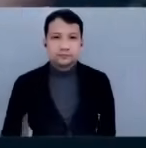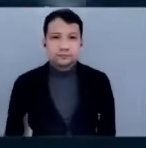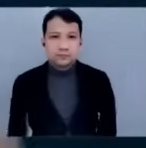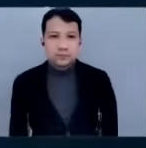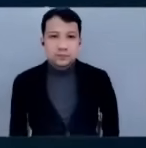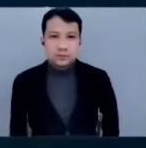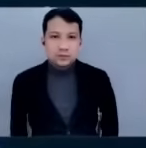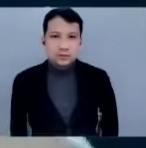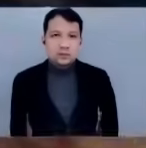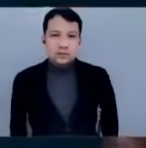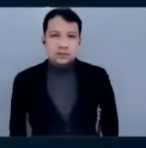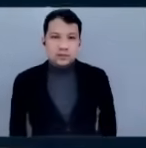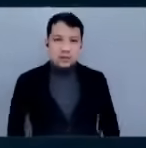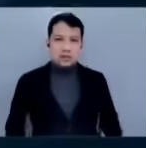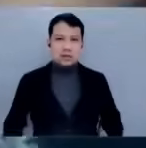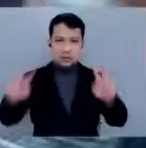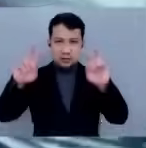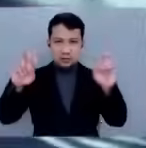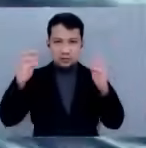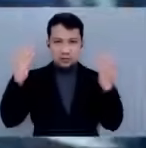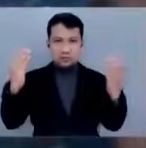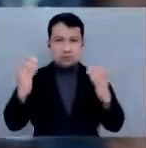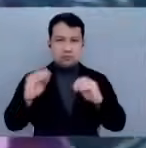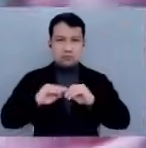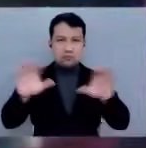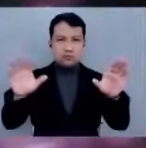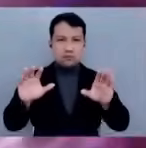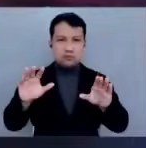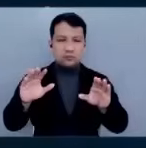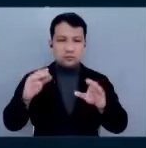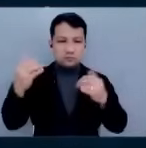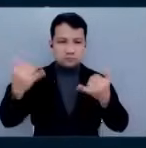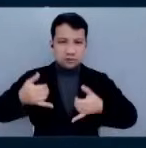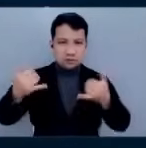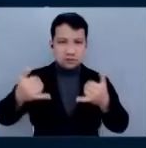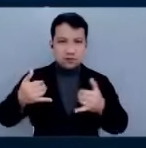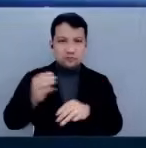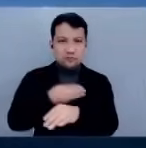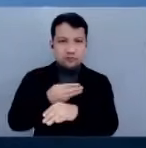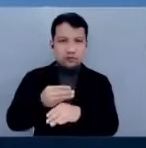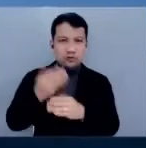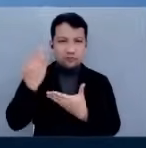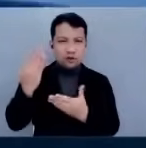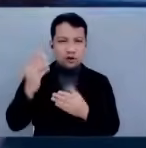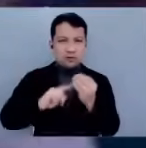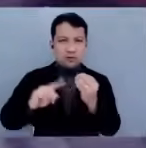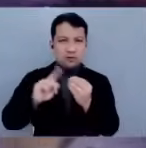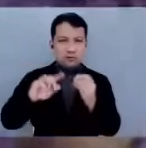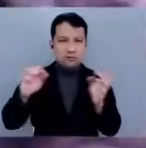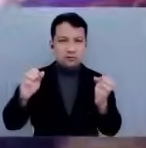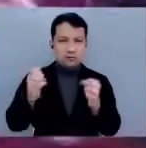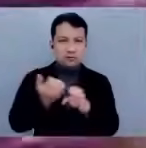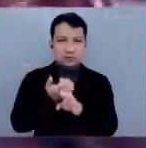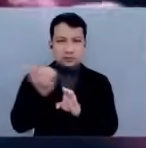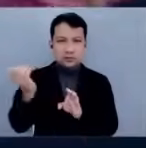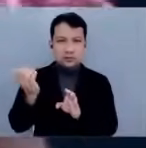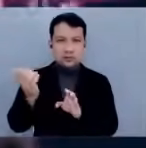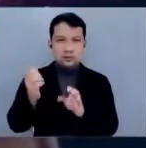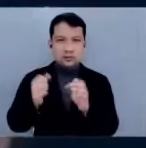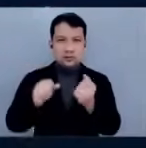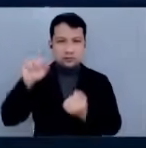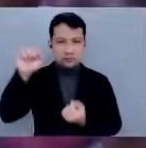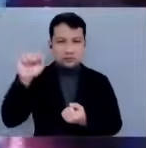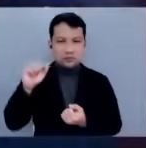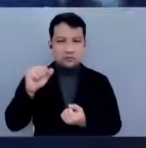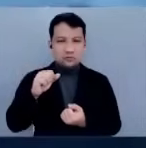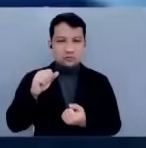Gaya ng title, explosive ang beat ng kanta na tungkol sa another dimension at superhuman powers ng